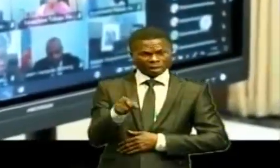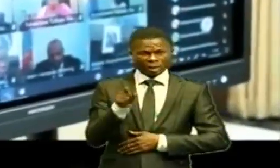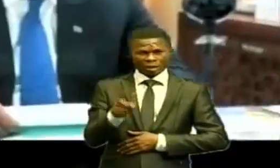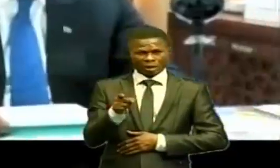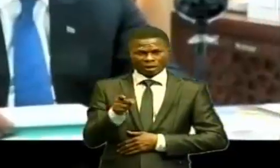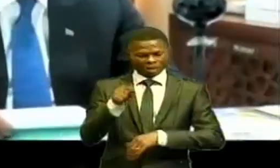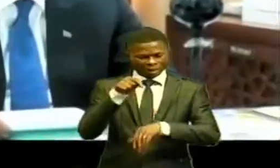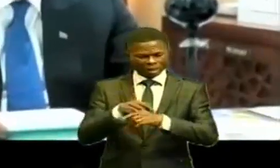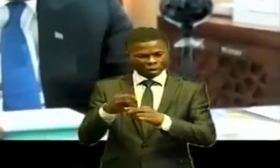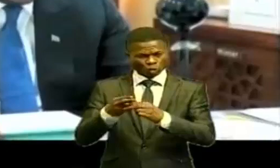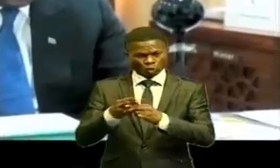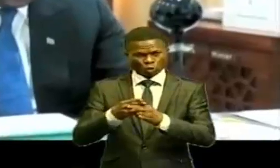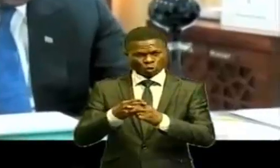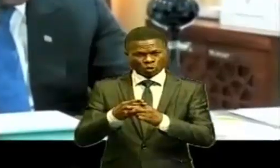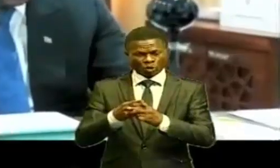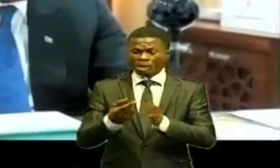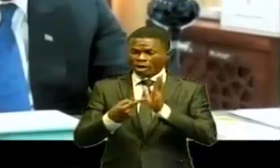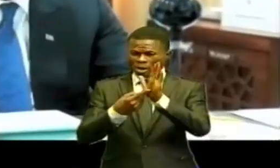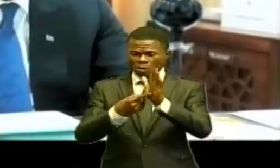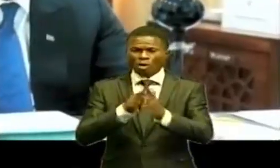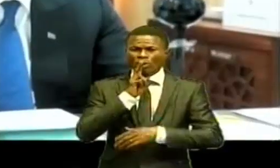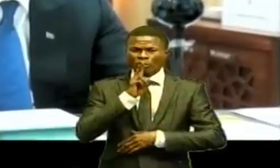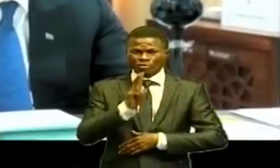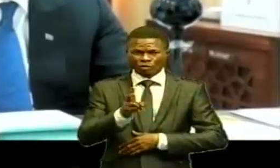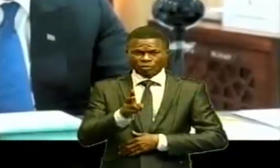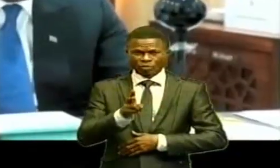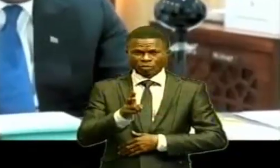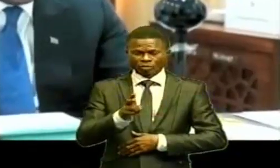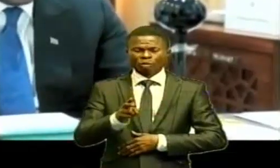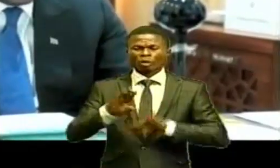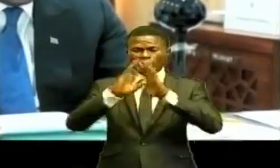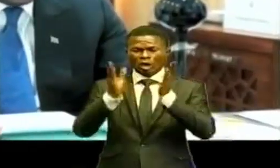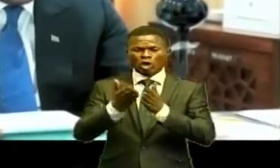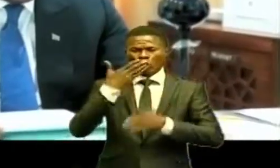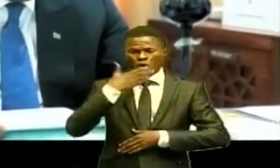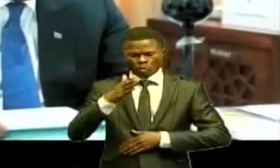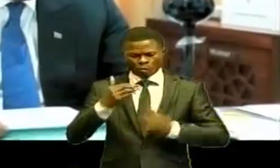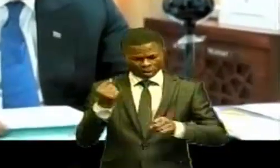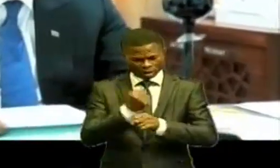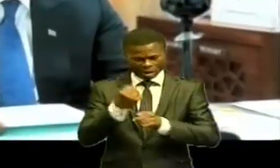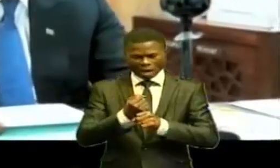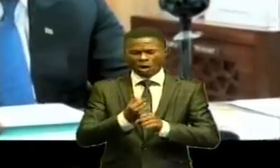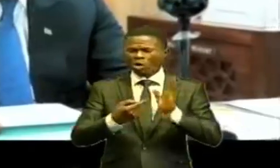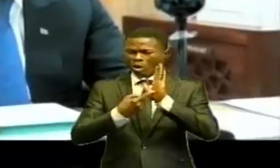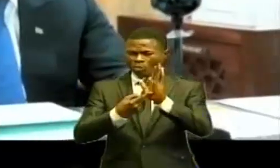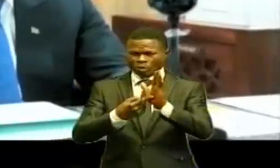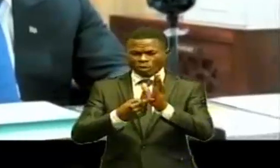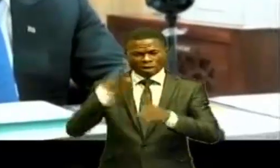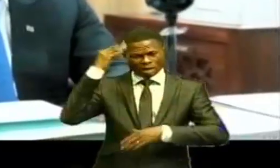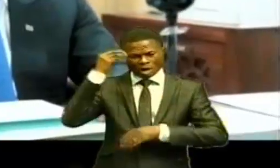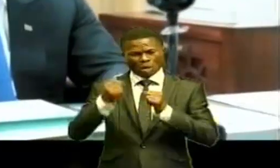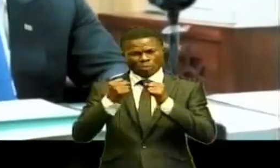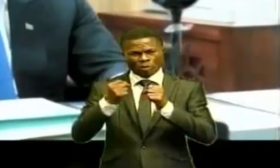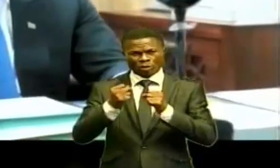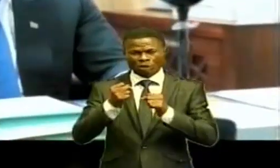un temps relativement court, démontre à suffisance que nos équipes sanitaires continuent à faire preuve de leur expérience et de